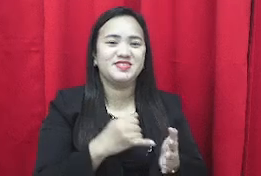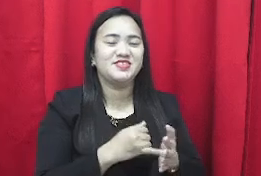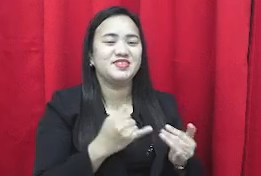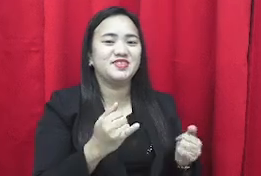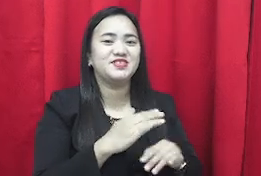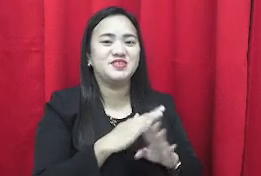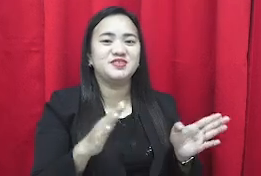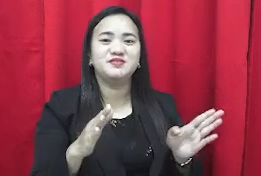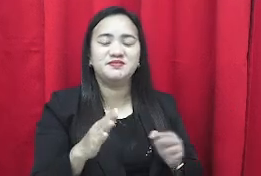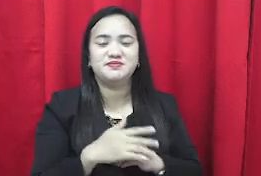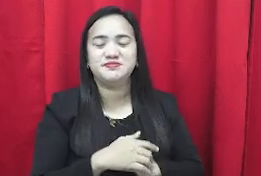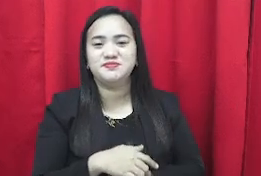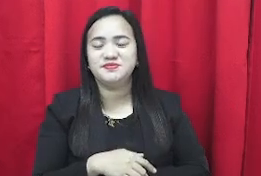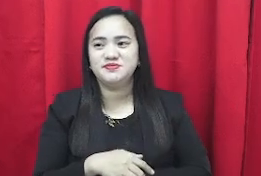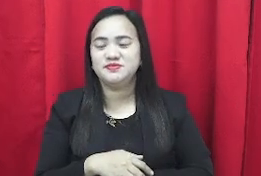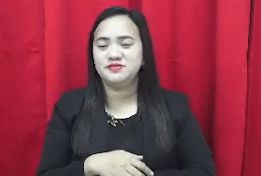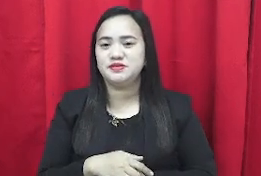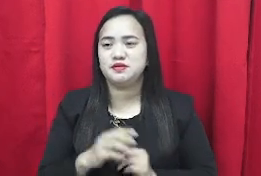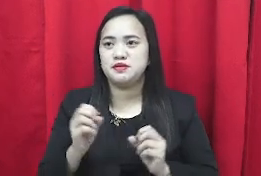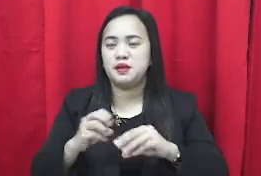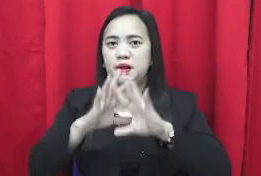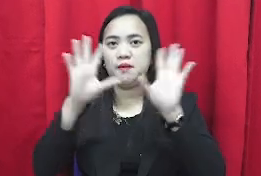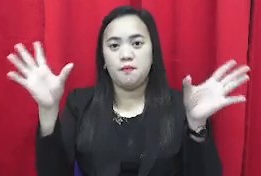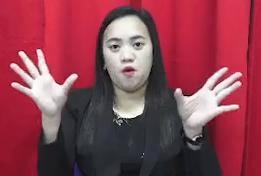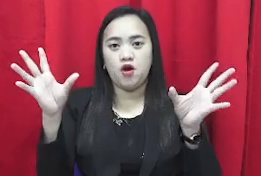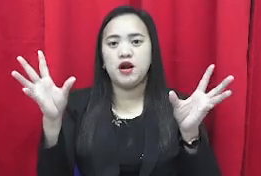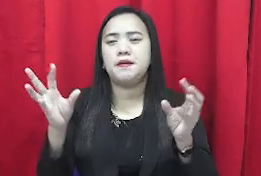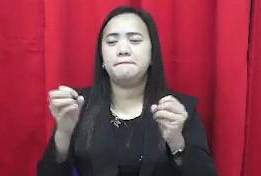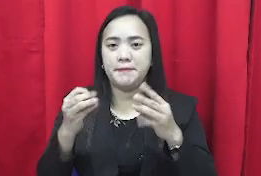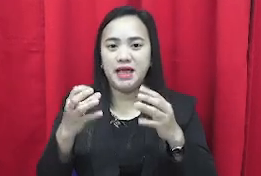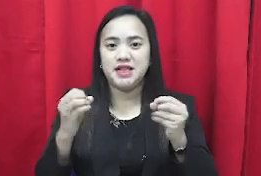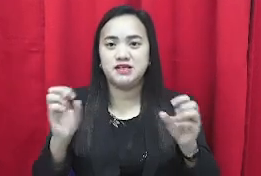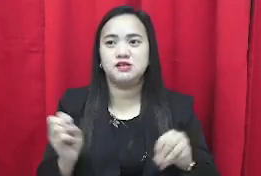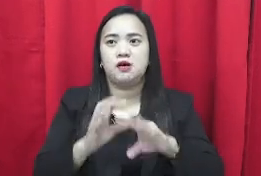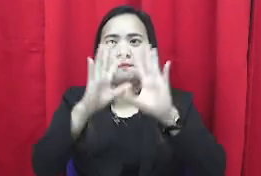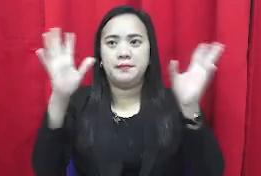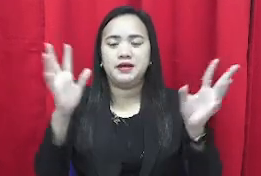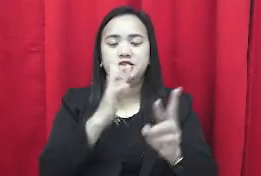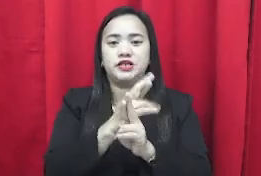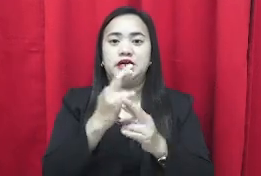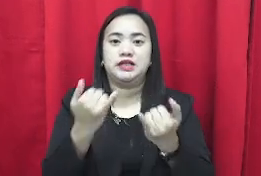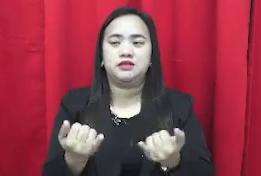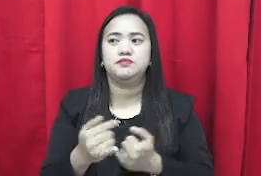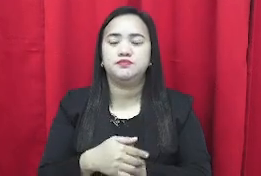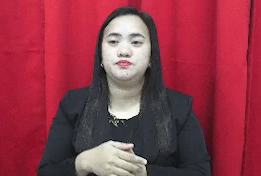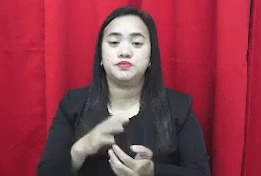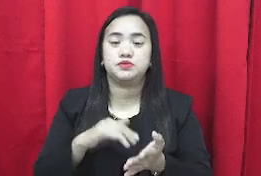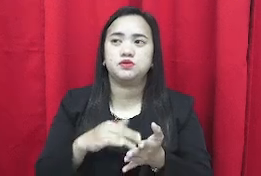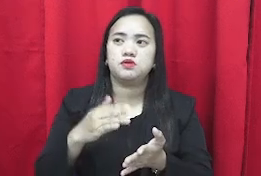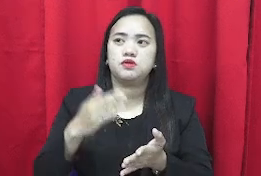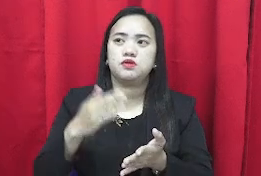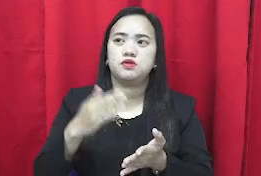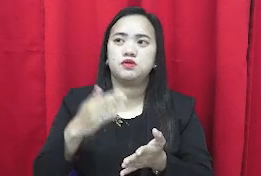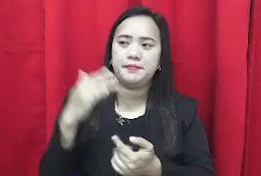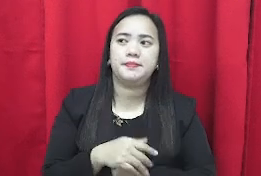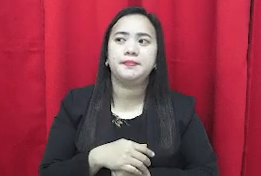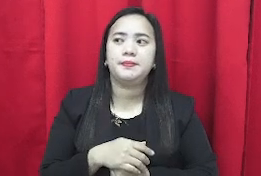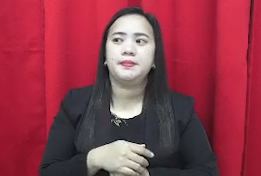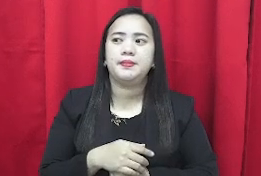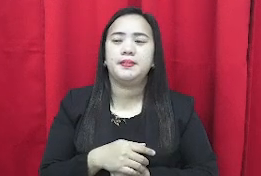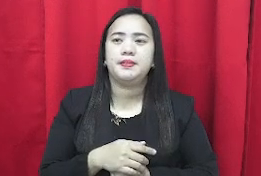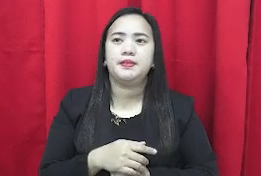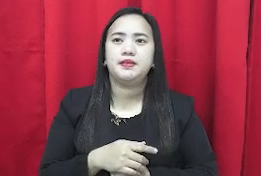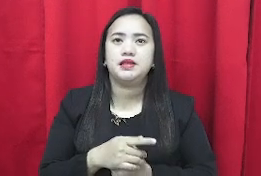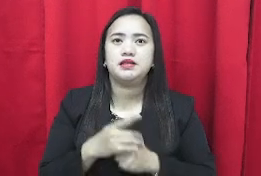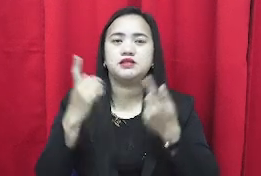lang talagang mas mas gulat sila ngayon mas mas iba ngayon sabi sabi ko nga eh kayo mga nakasama last year tapos trying to get